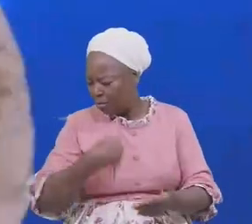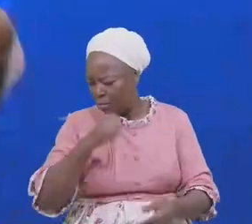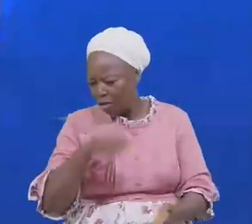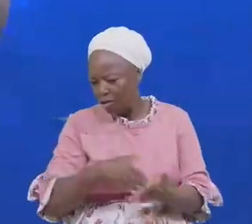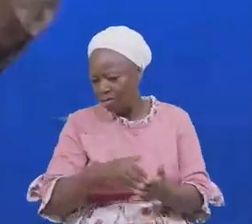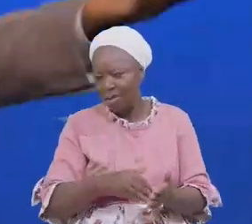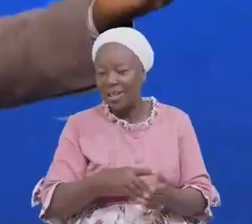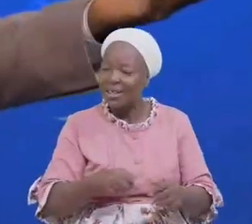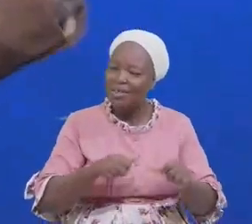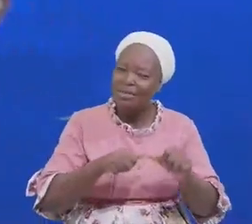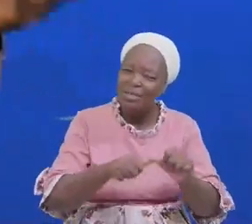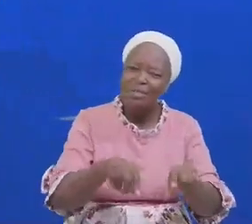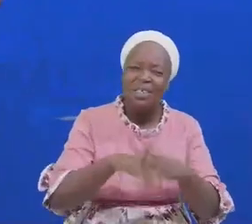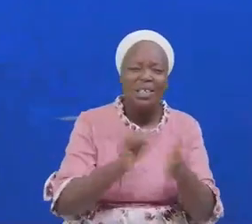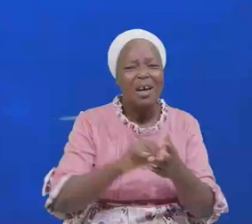souffrir.